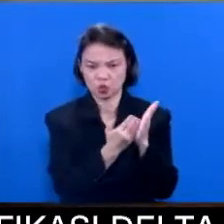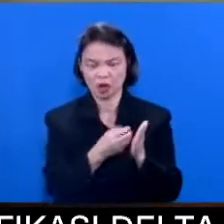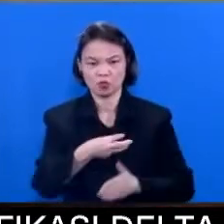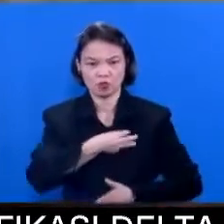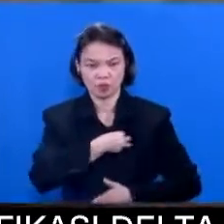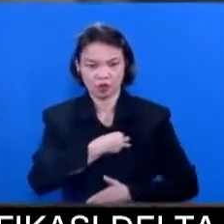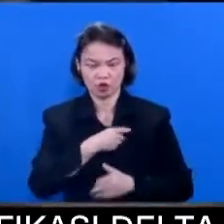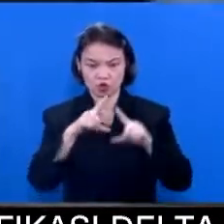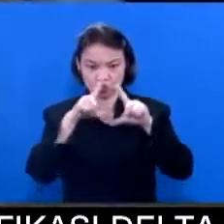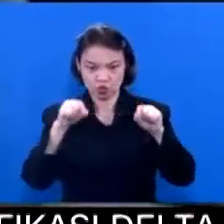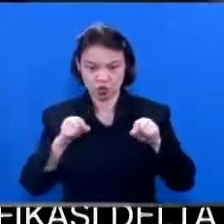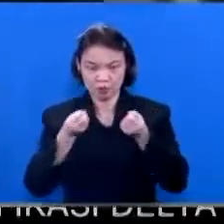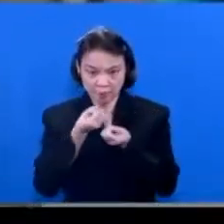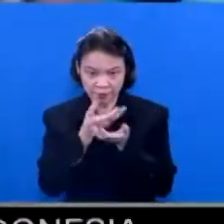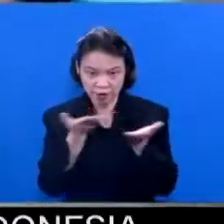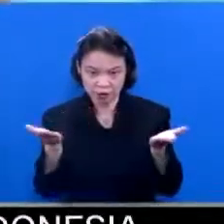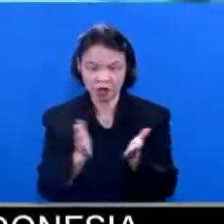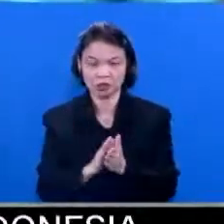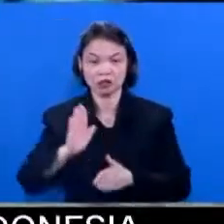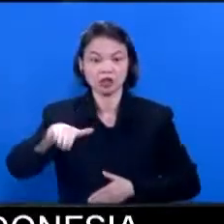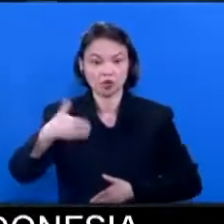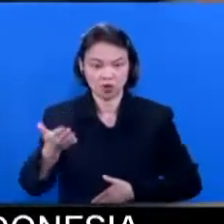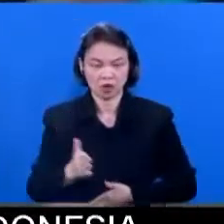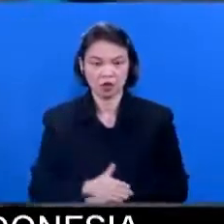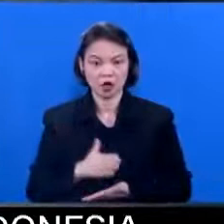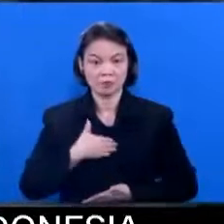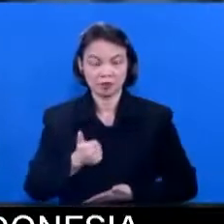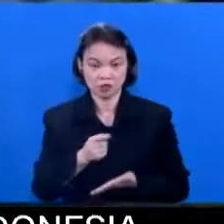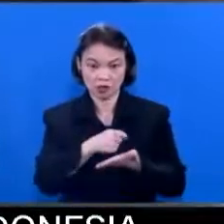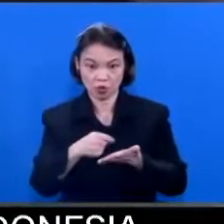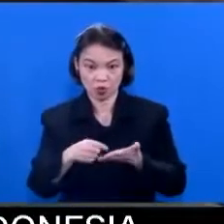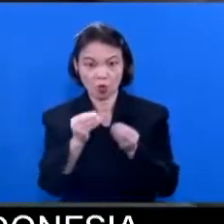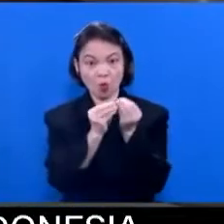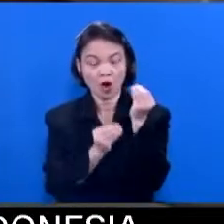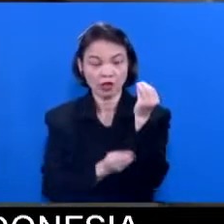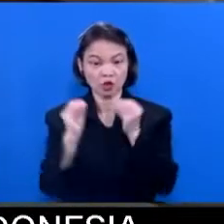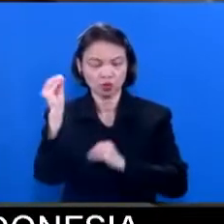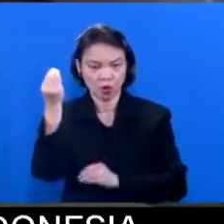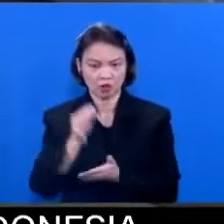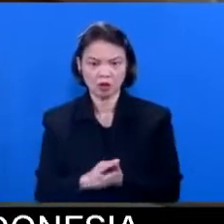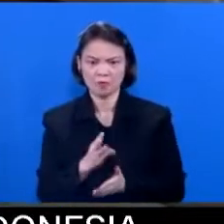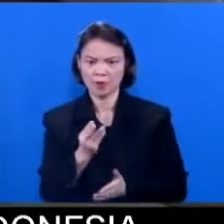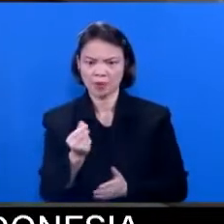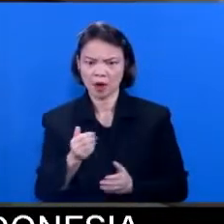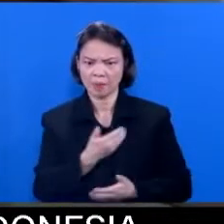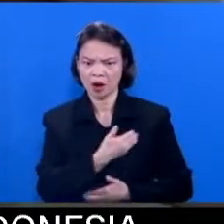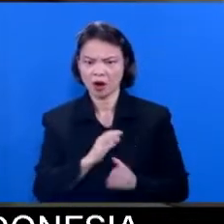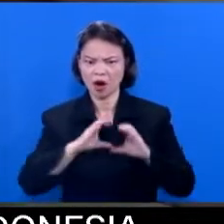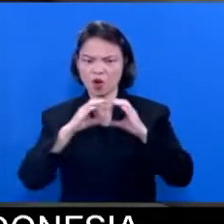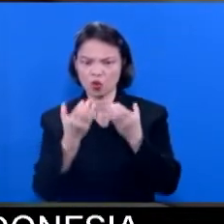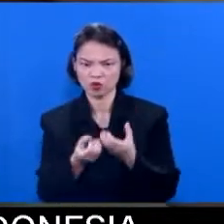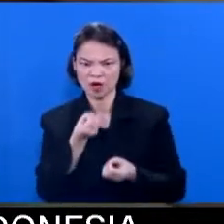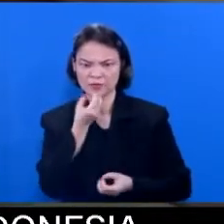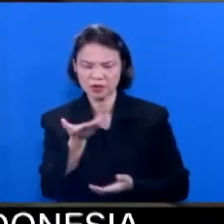surat pemberitahuan tahunan atau SPT boleh diteken oleh wakil ketua. Beberapa anggota sidang kemudian menilai Dodi Hendra